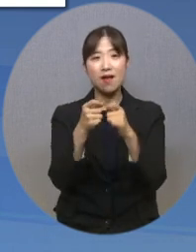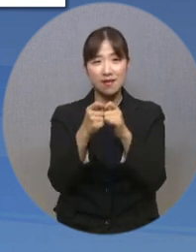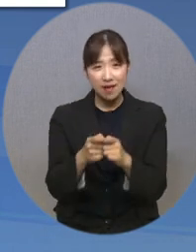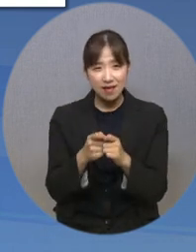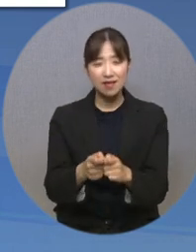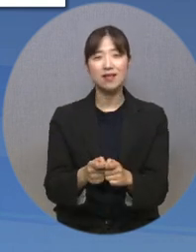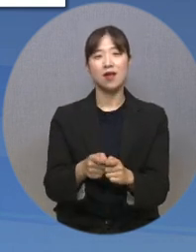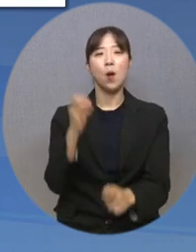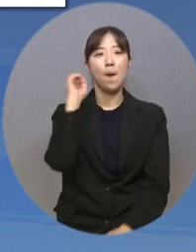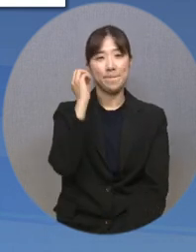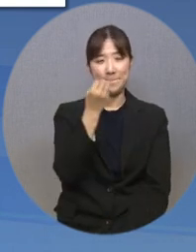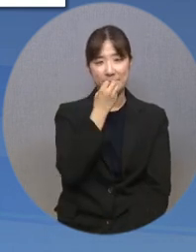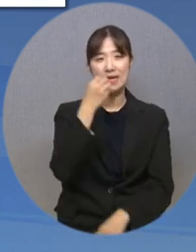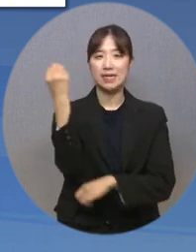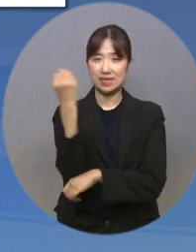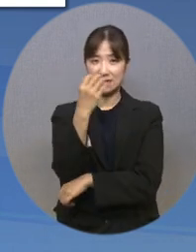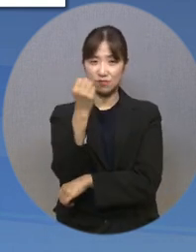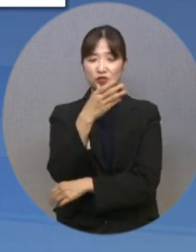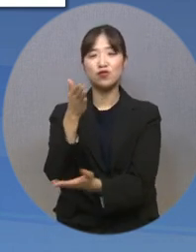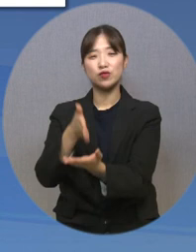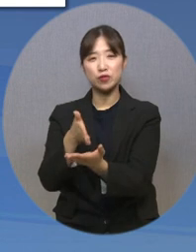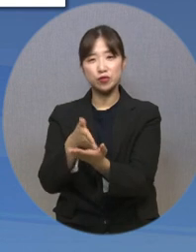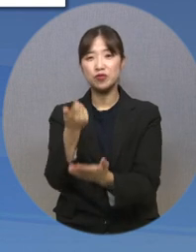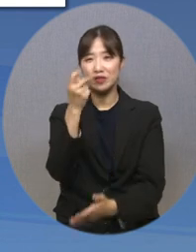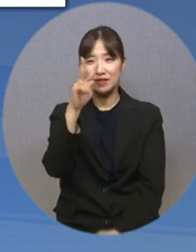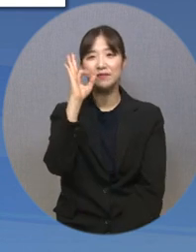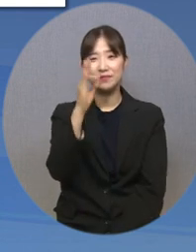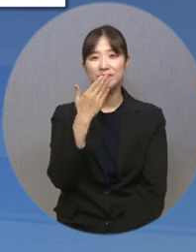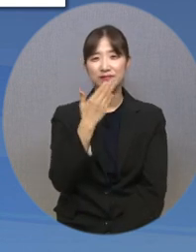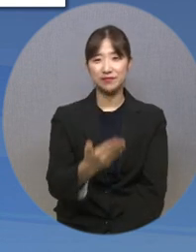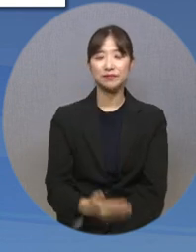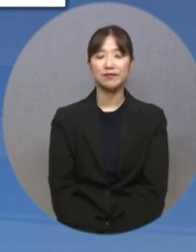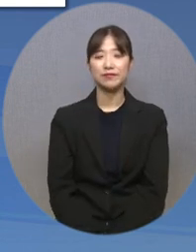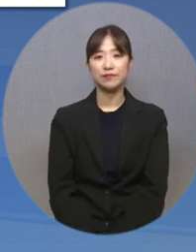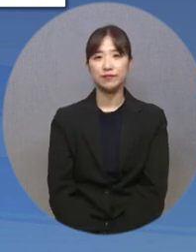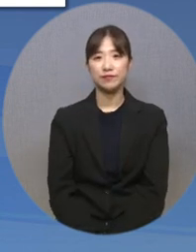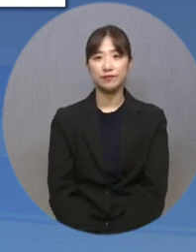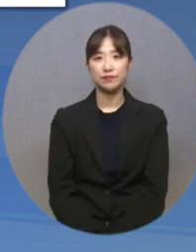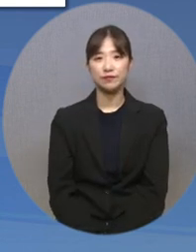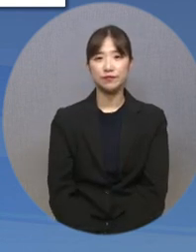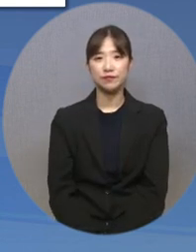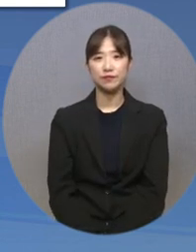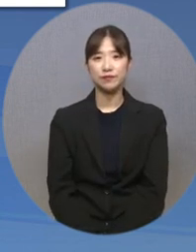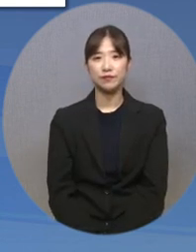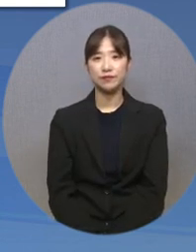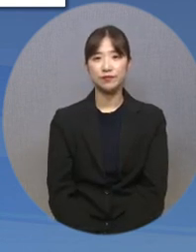웰피어뉴스 홈페이지와 장애인신문, 복지TV 뉴스를 통해 확인할 수 있습니다.